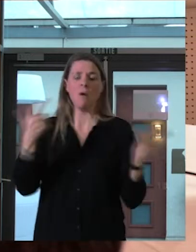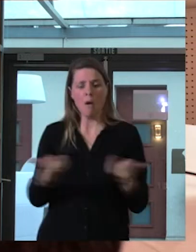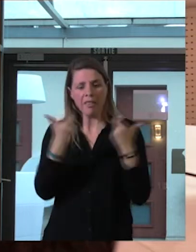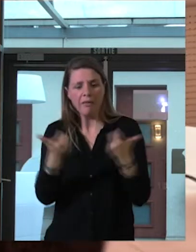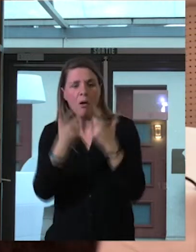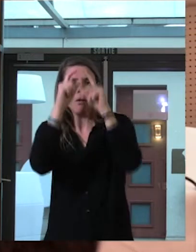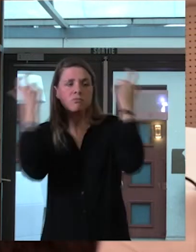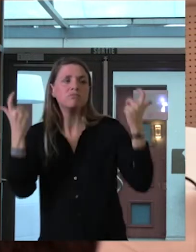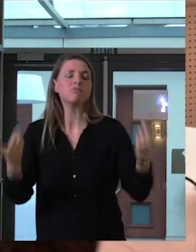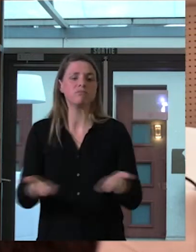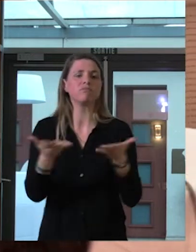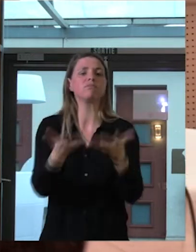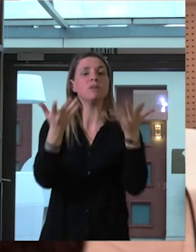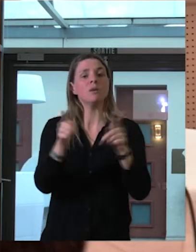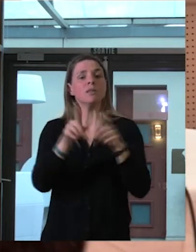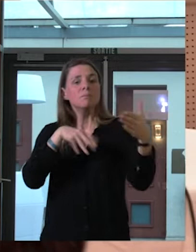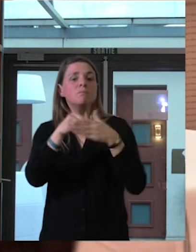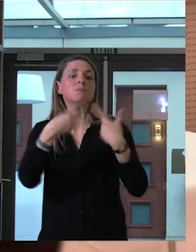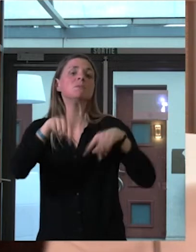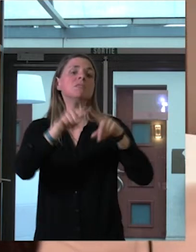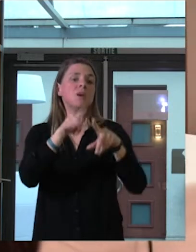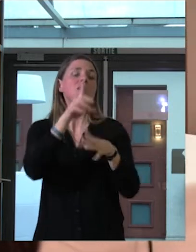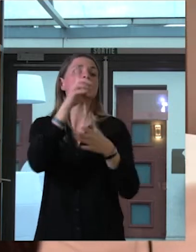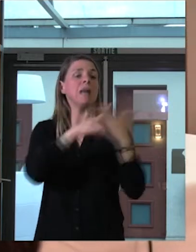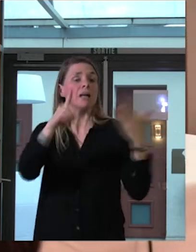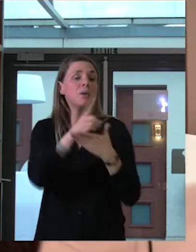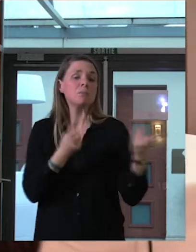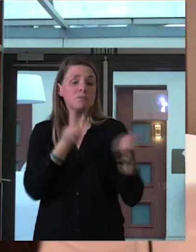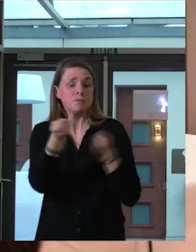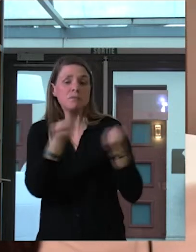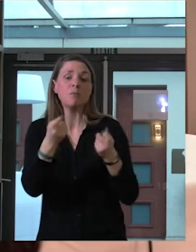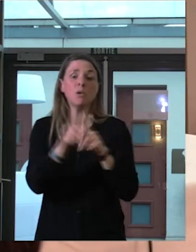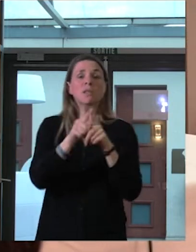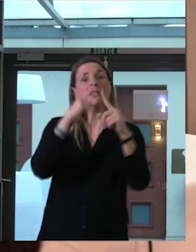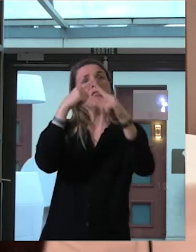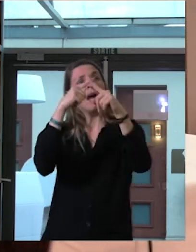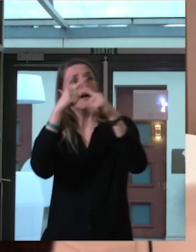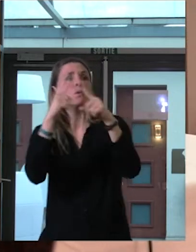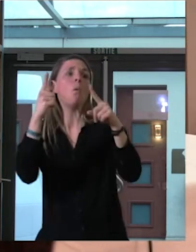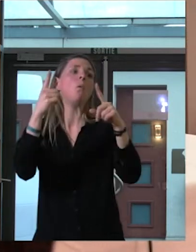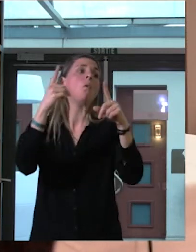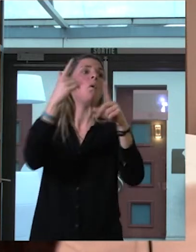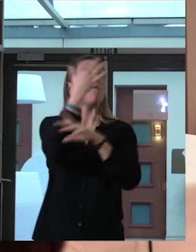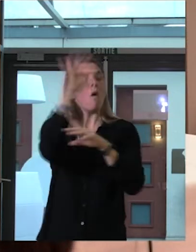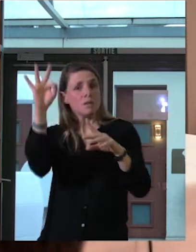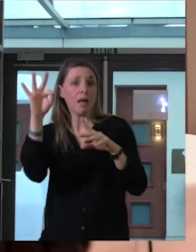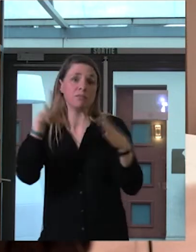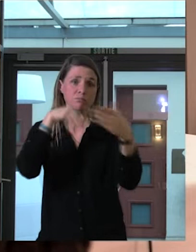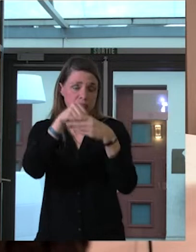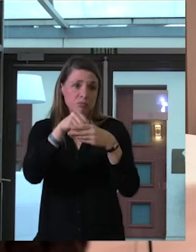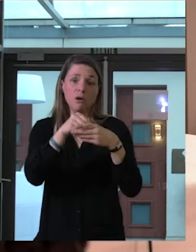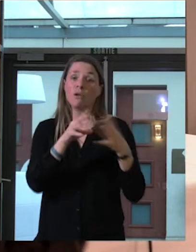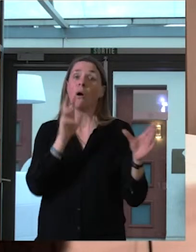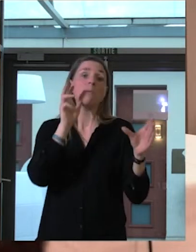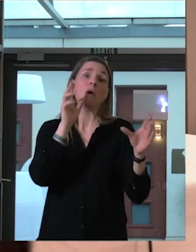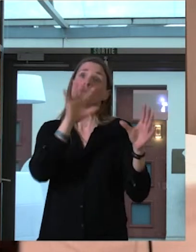partie du comité directeur de la Ligue Nouvelle-Aquitaine. Je travaille aussi pour la Fédération française des sportifs de twirling bâton. Donc voilà, j'interviens à un petit